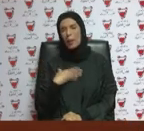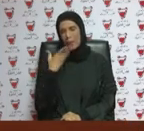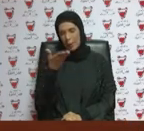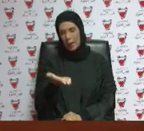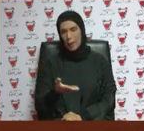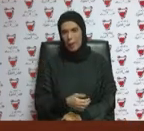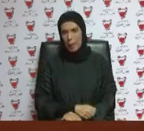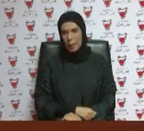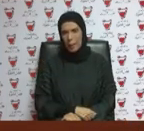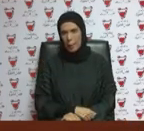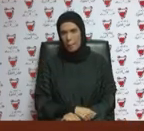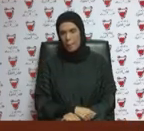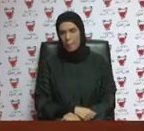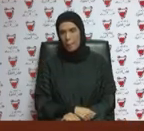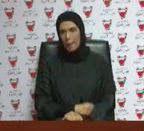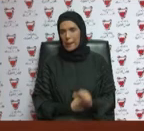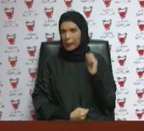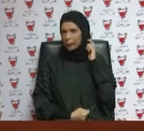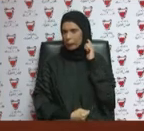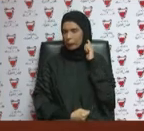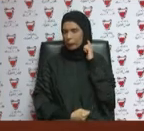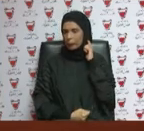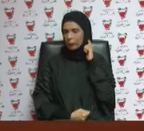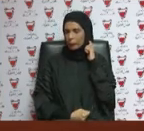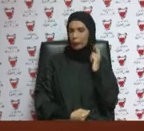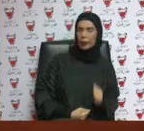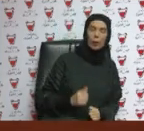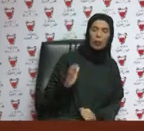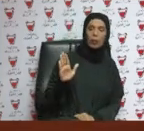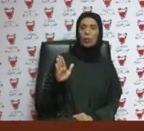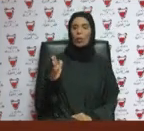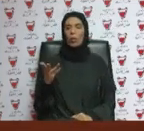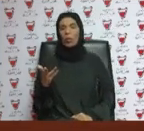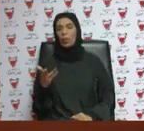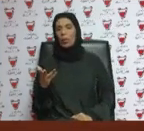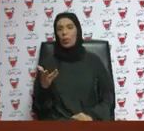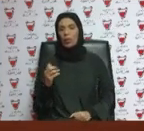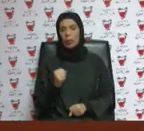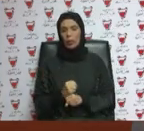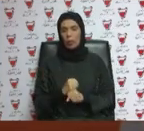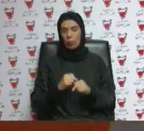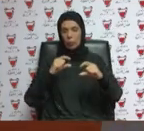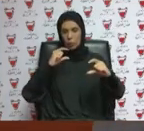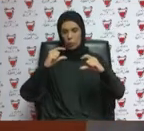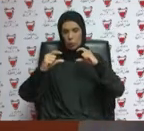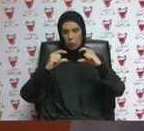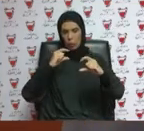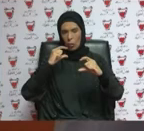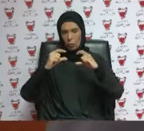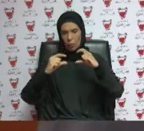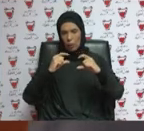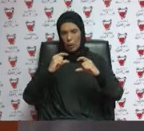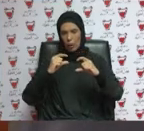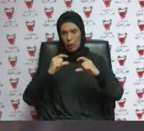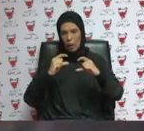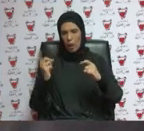الأستاذ جمال بالنسبة لموضوع تمكين، ما هو دور البنوك؟ لماذا لا تفرض عليها